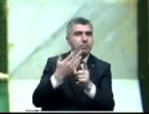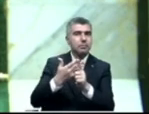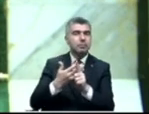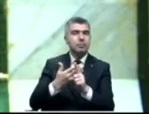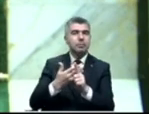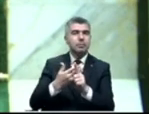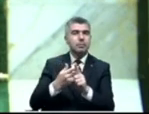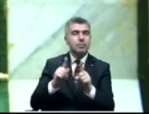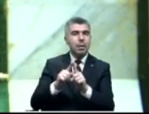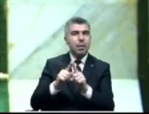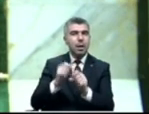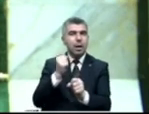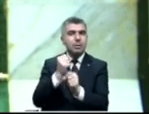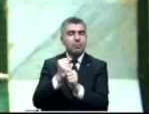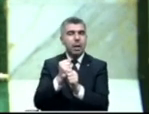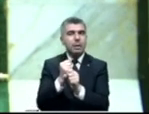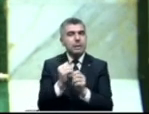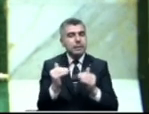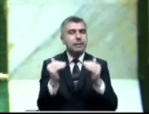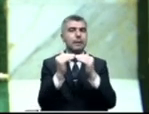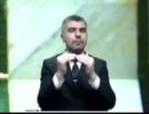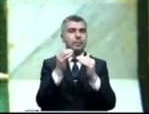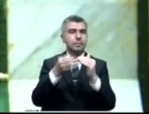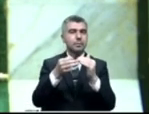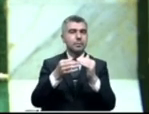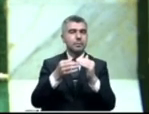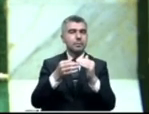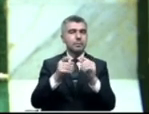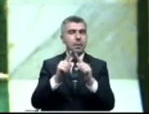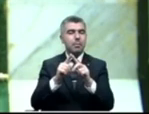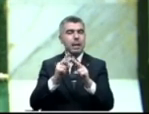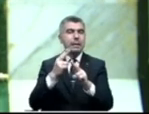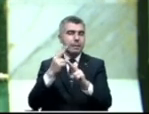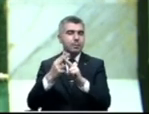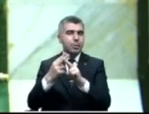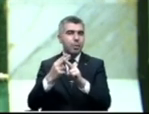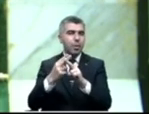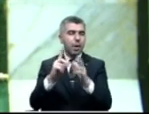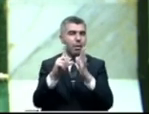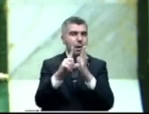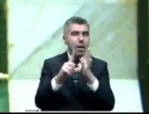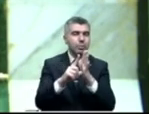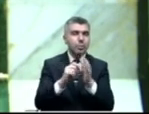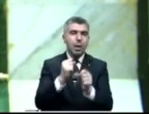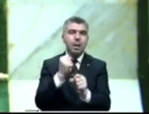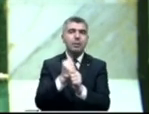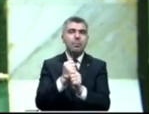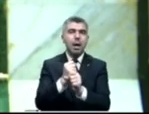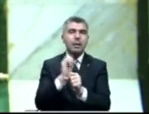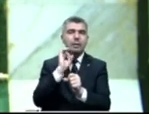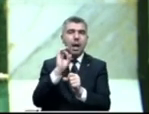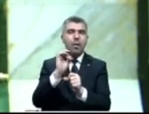لضمان ظروف ملائمة بما يسمى في مدونة التشغيل العمل اللائق